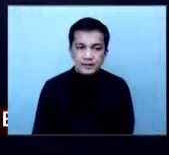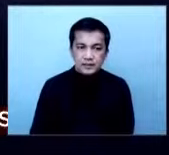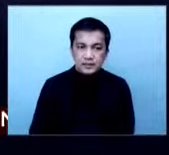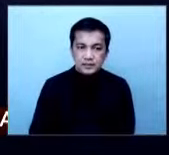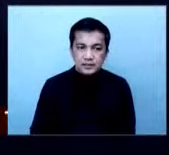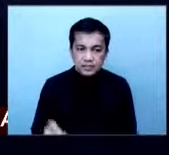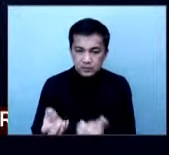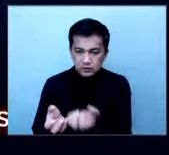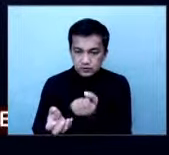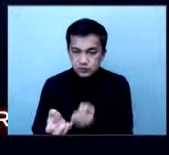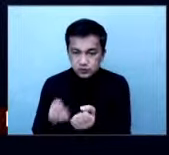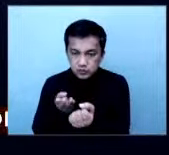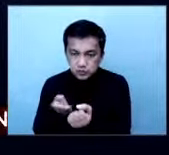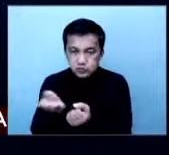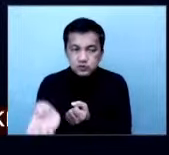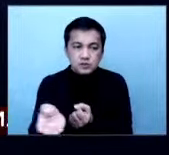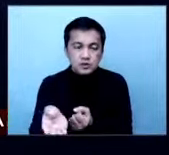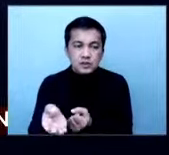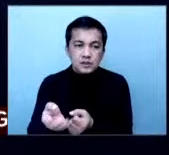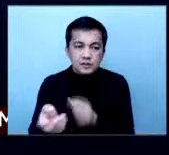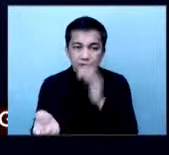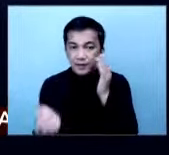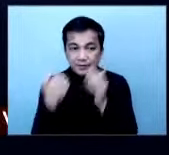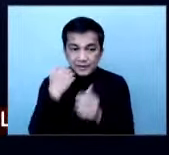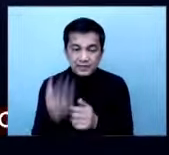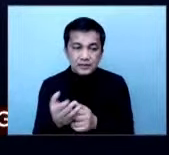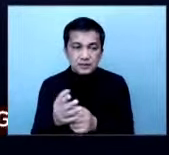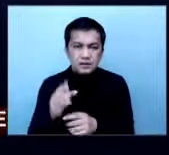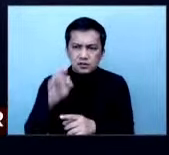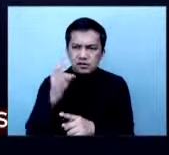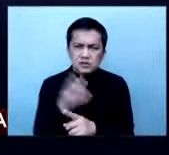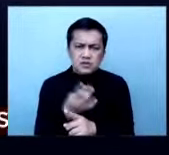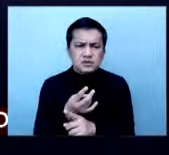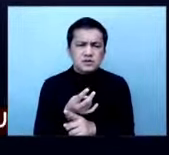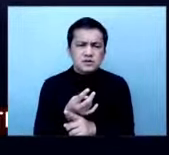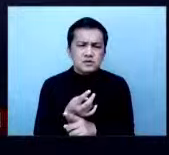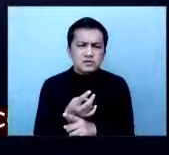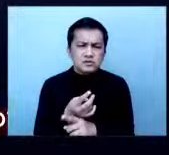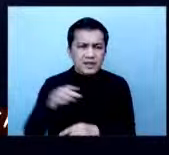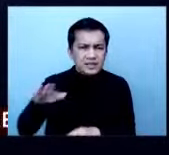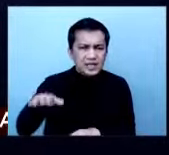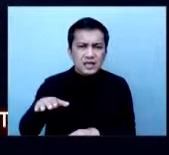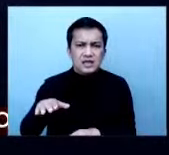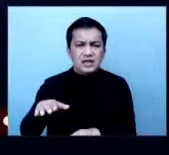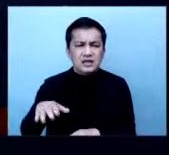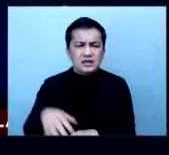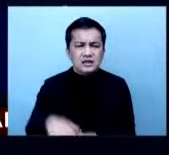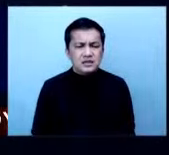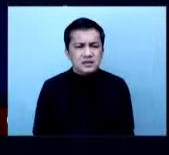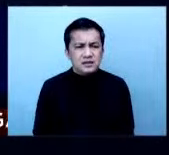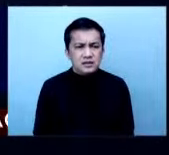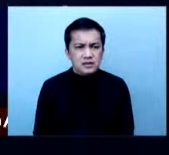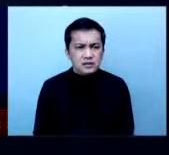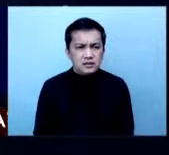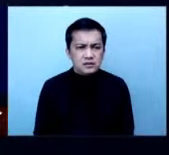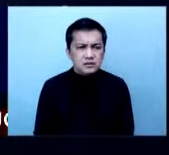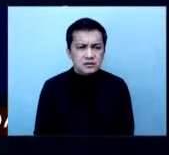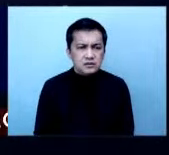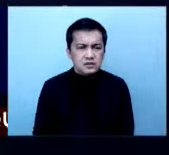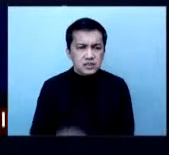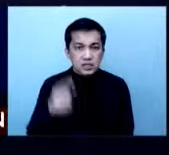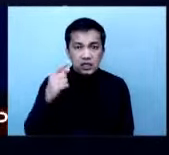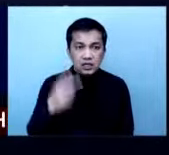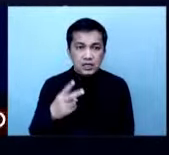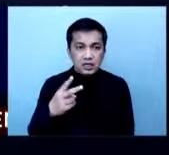isa manog s months manog s months ng bata labas na ang halos kalahating